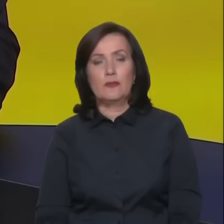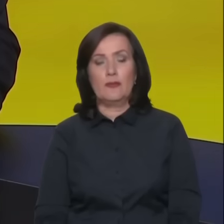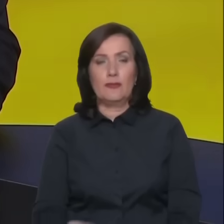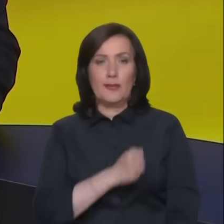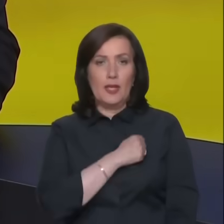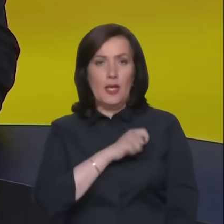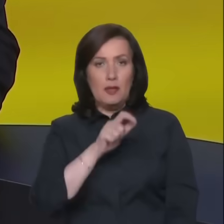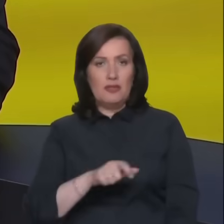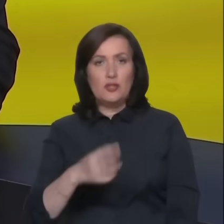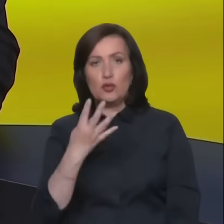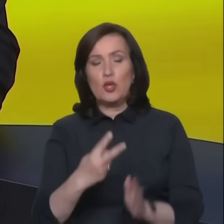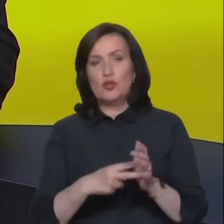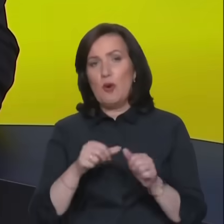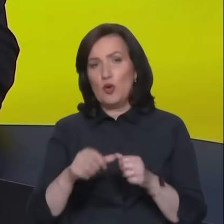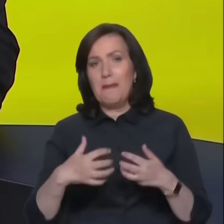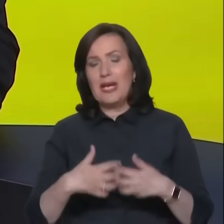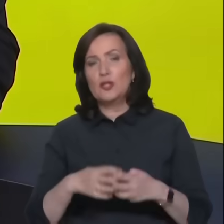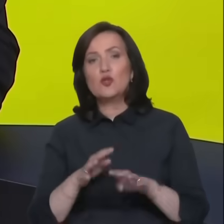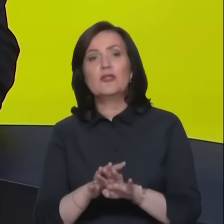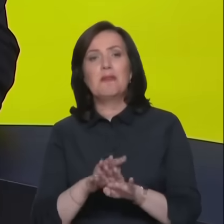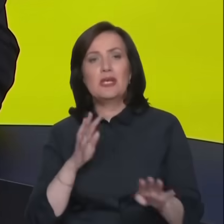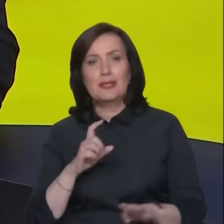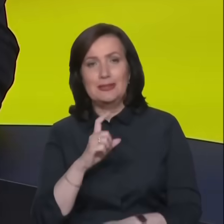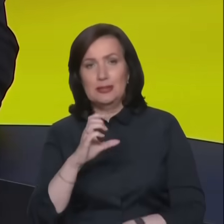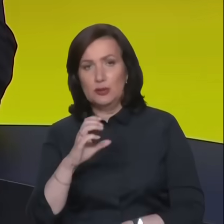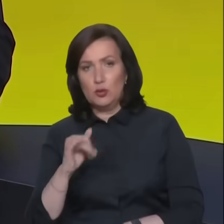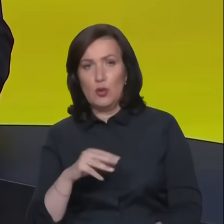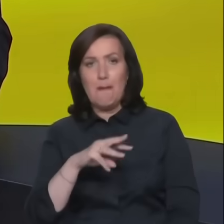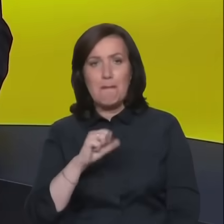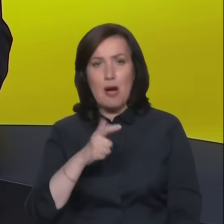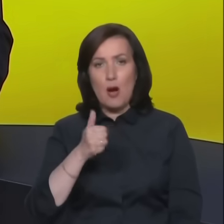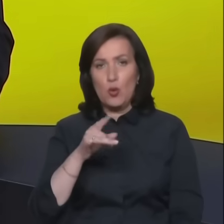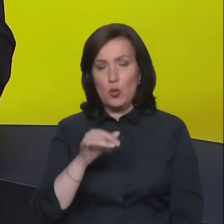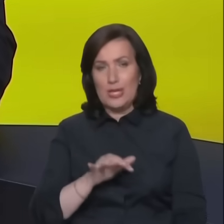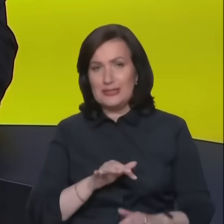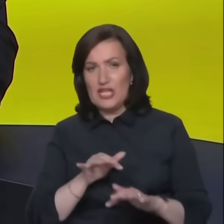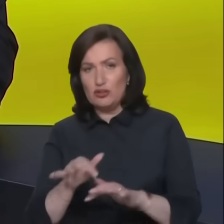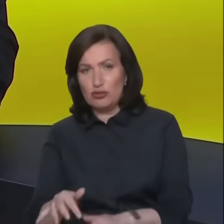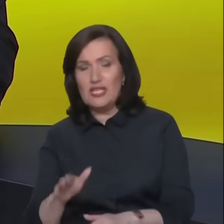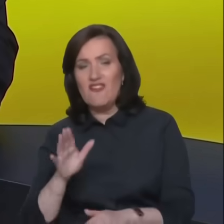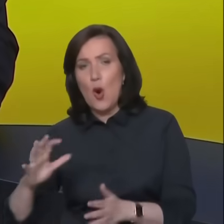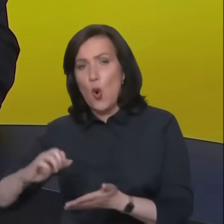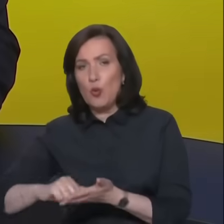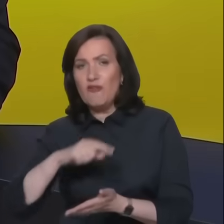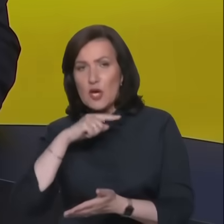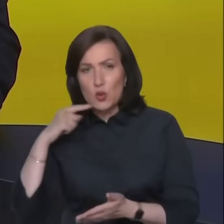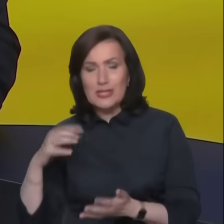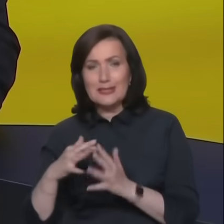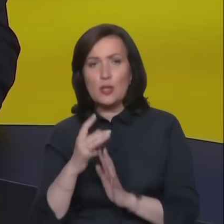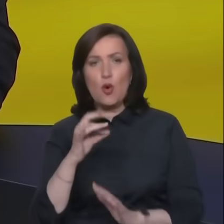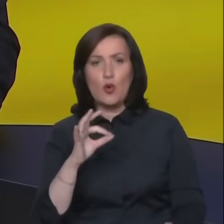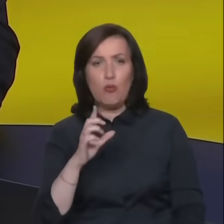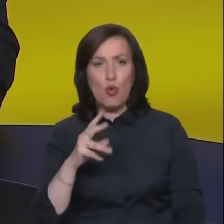бійці 47-ї окремої механізованої бригади з сум Магура зайшли в окуповане росіянами село роботине